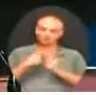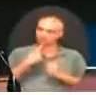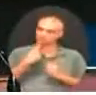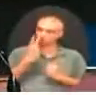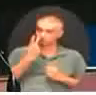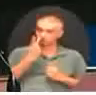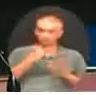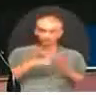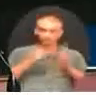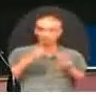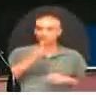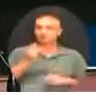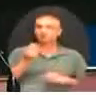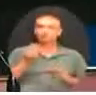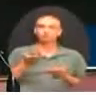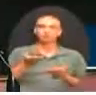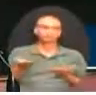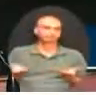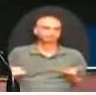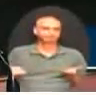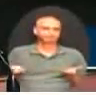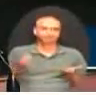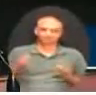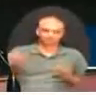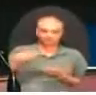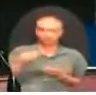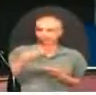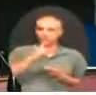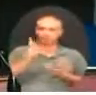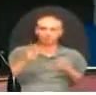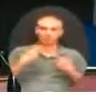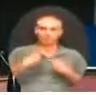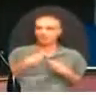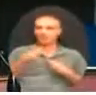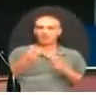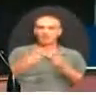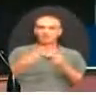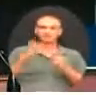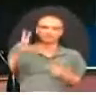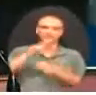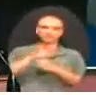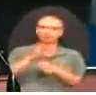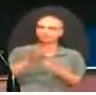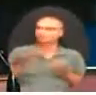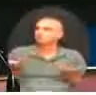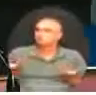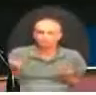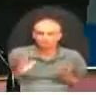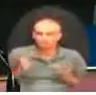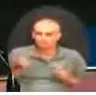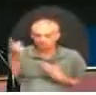אומרת, ה-2.7 מיליון שקלים, זה הרי לשפות אותם על זה שהם לא יוכלו לחלק כרטיסים לספונסרים. אז